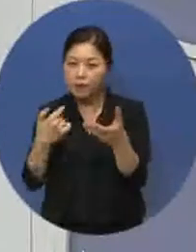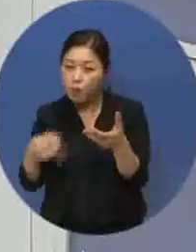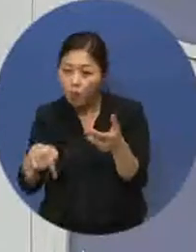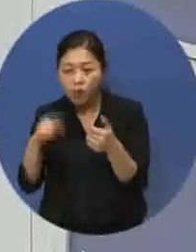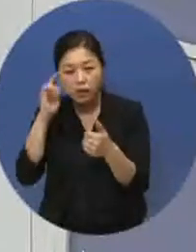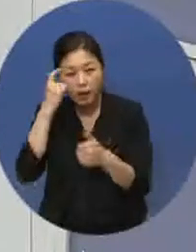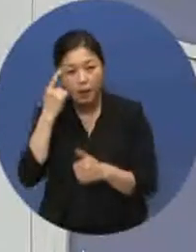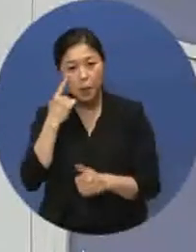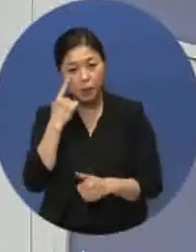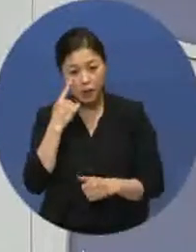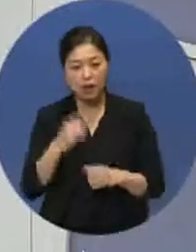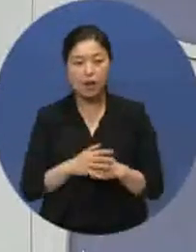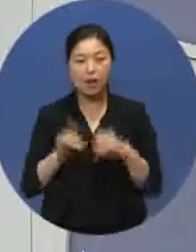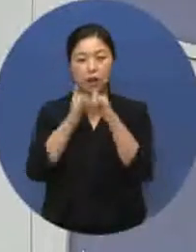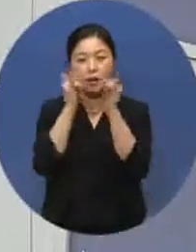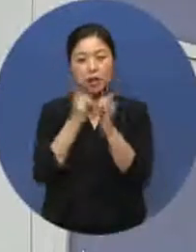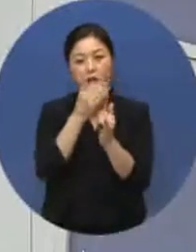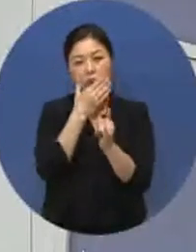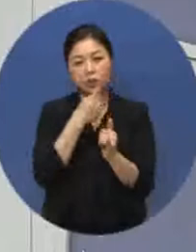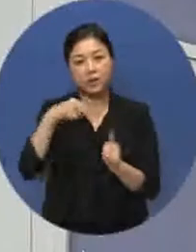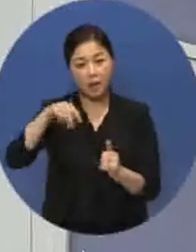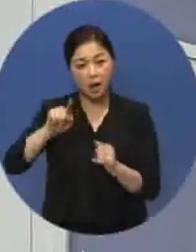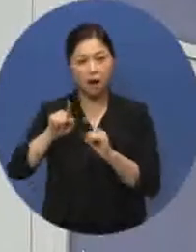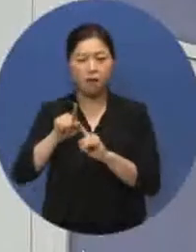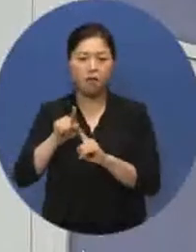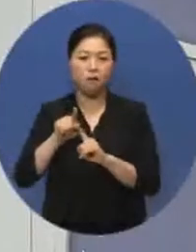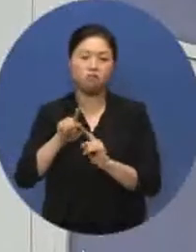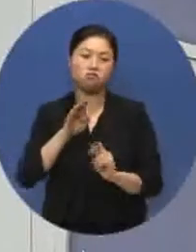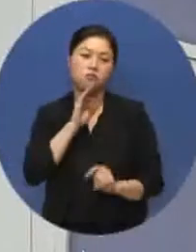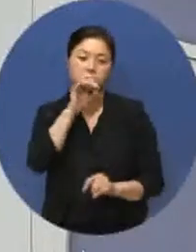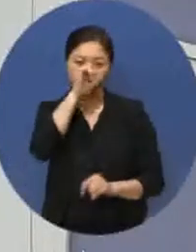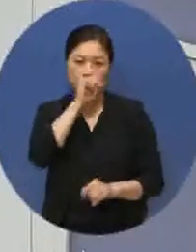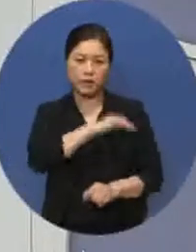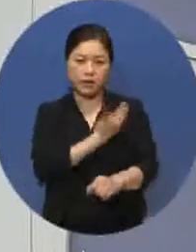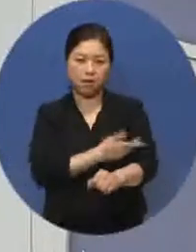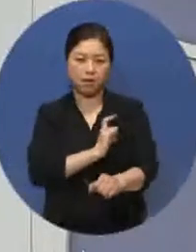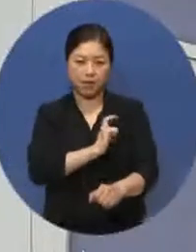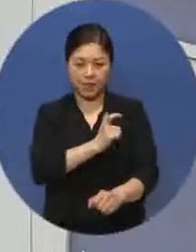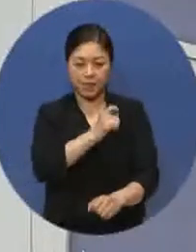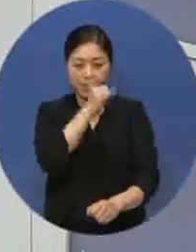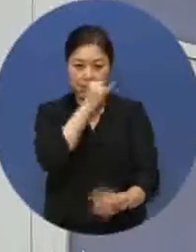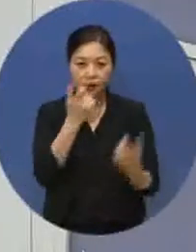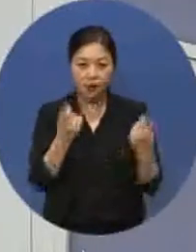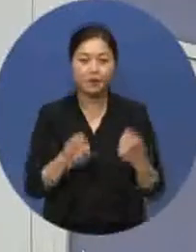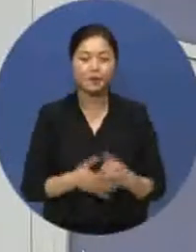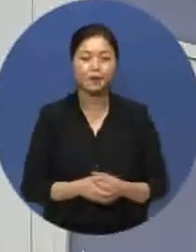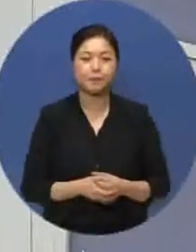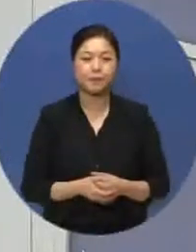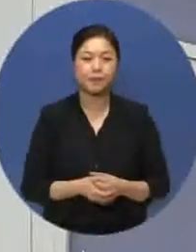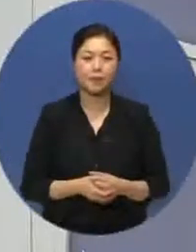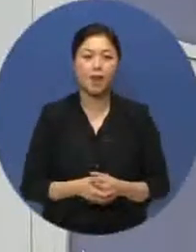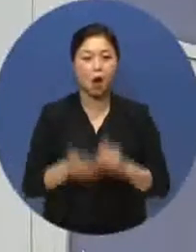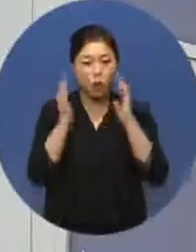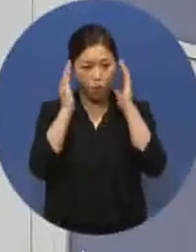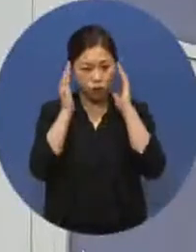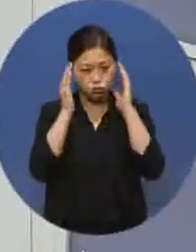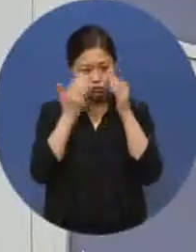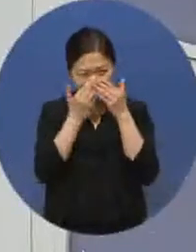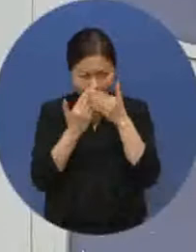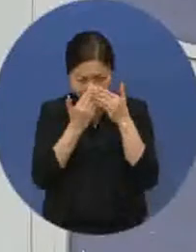있는가라고 생각해 보니까 사회복지사라는 우리나라에 아주 좋은 자격증이 있다라고 해서 그래서 공부를